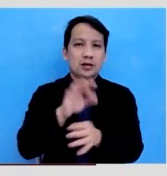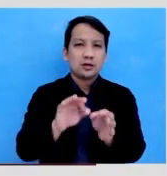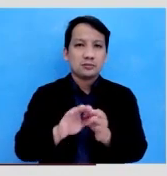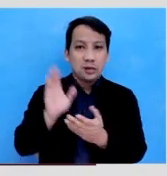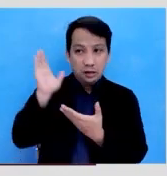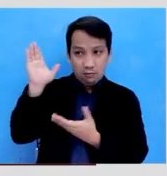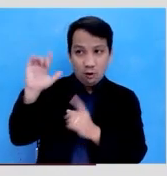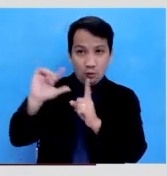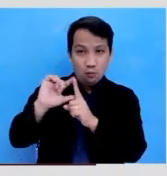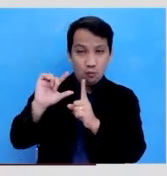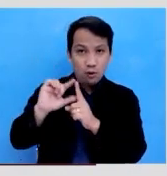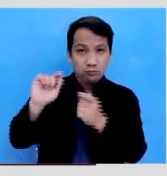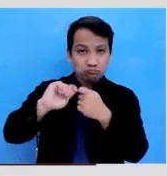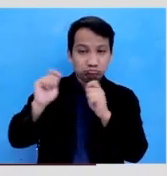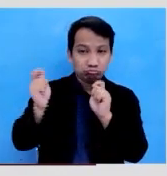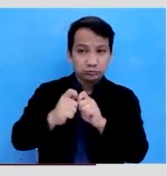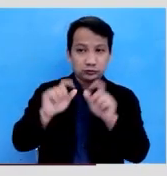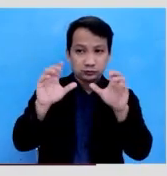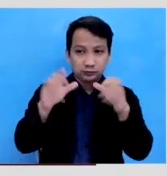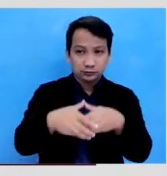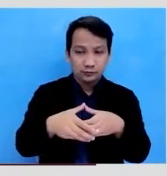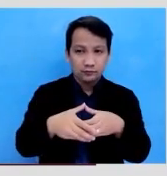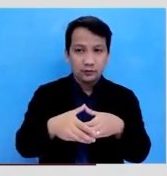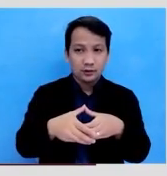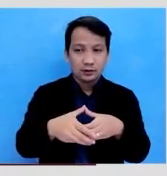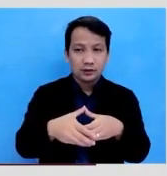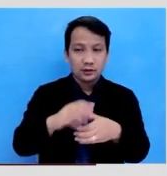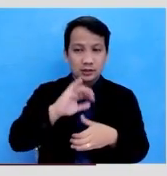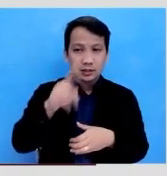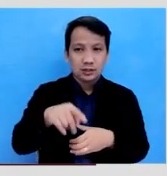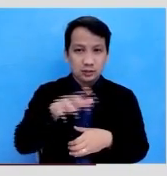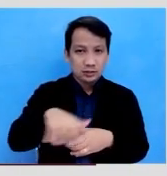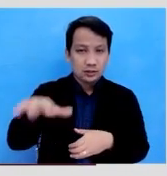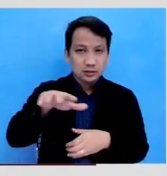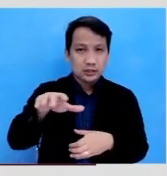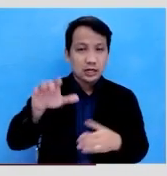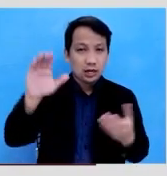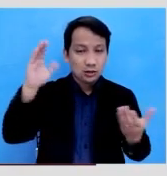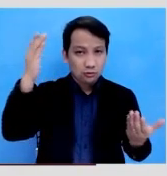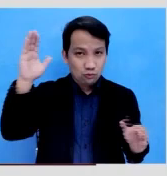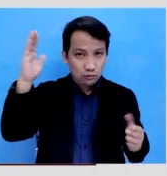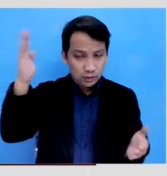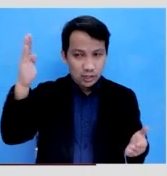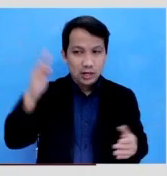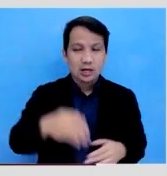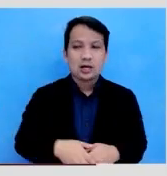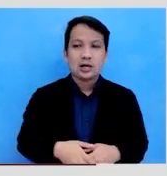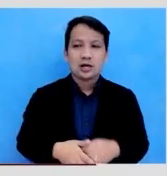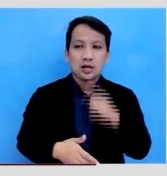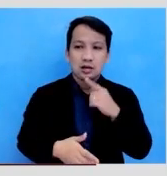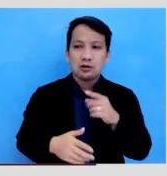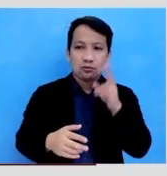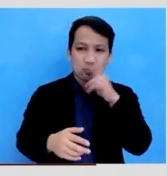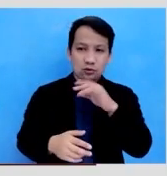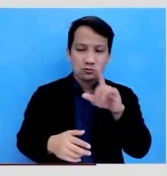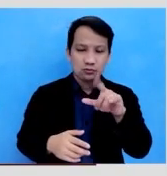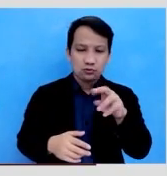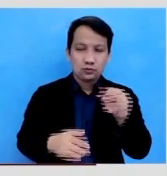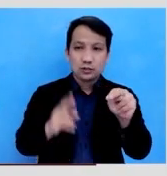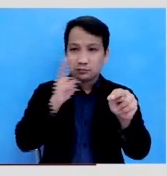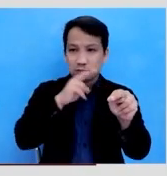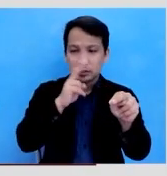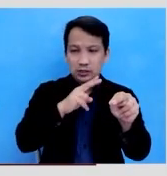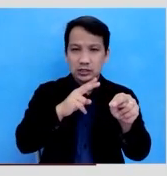ay termino para sa grupo ng mga ethno-linguistic groups doon sa Cordillera. Ang lumad naman ay saltang Bisaya na ang ibig sabihin po ay